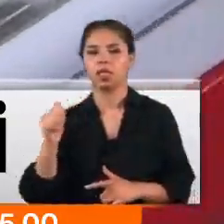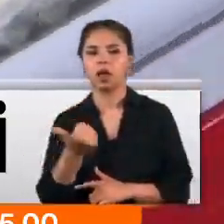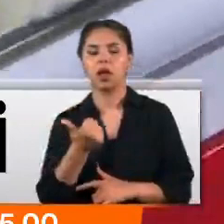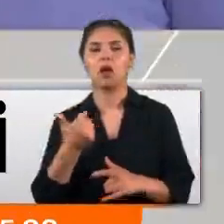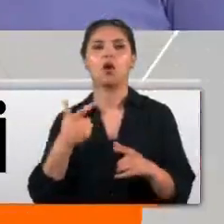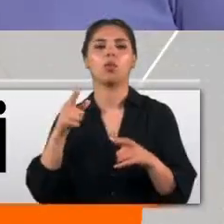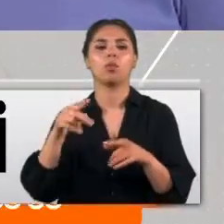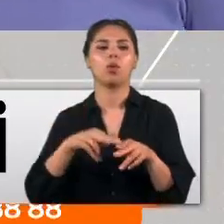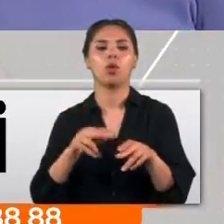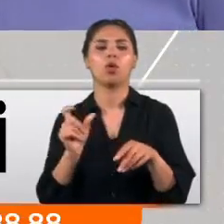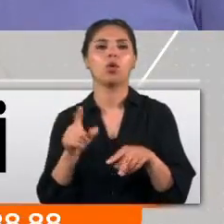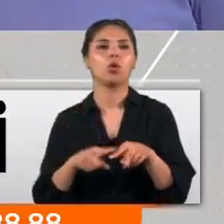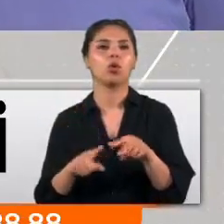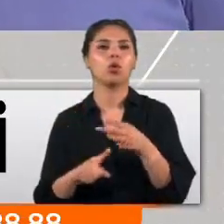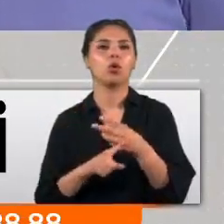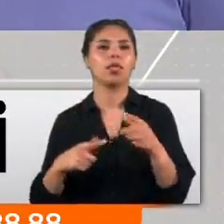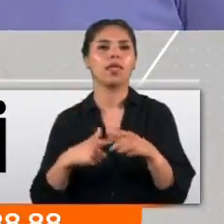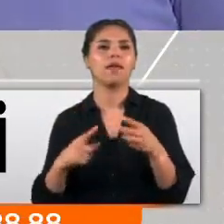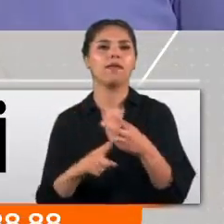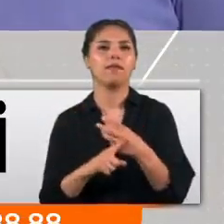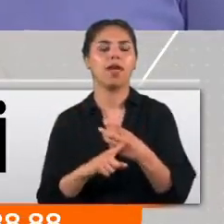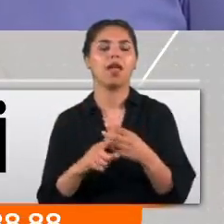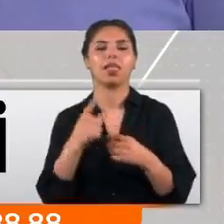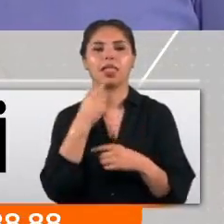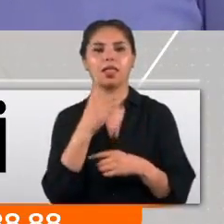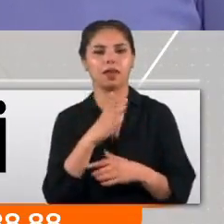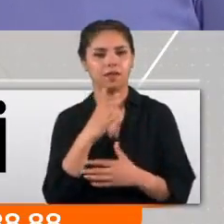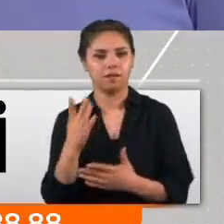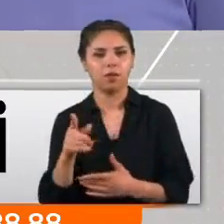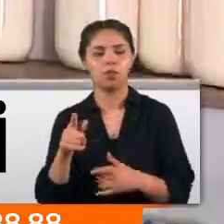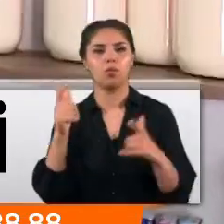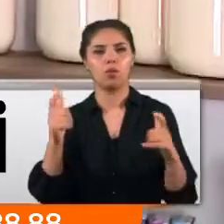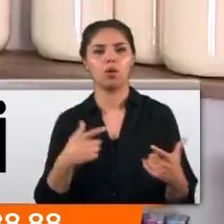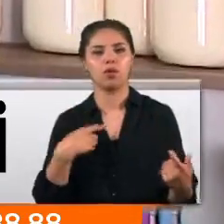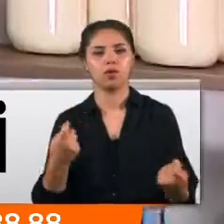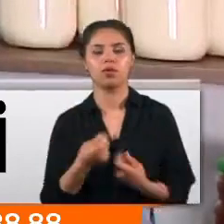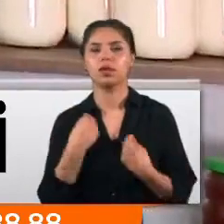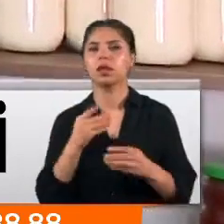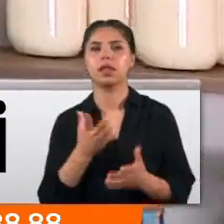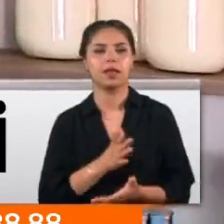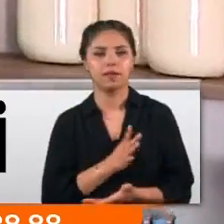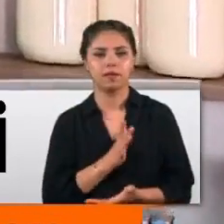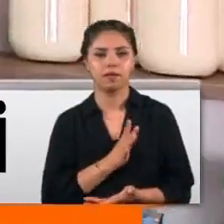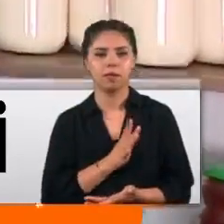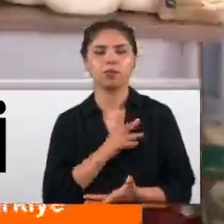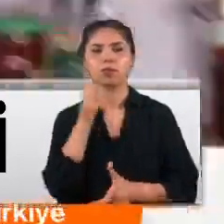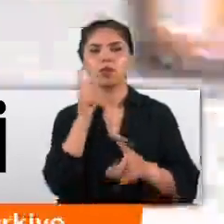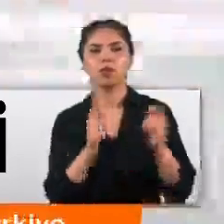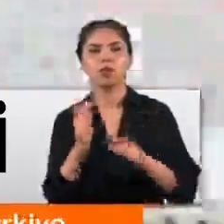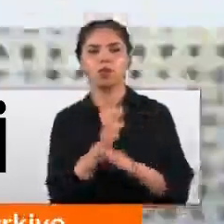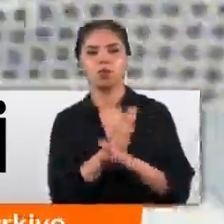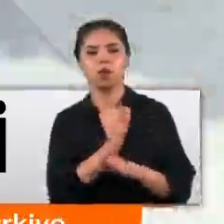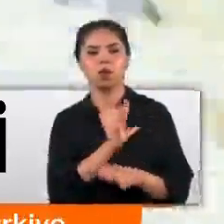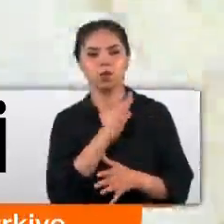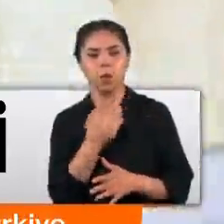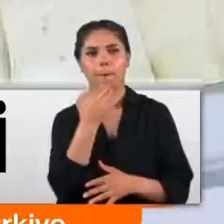künefe de yapılıyor. Geçici iş yerleri verdiler, prefabrik dükkanları. Burada faaliyet gösteriyoruz. Neler satıyorsunuz? Yani süt ve süt ürünlerimiz